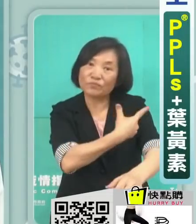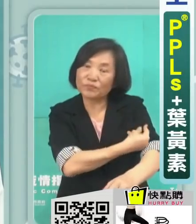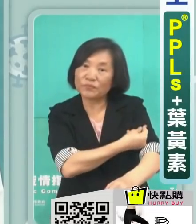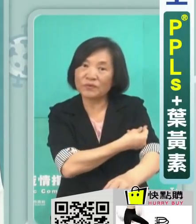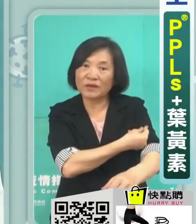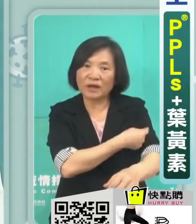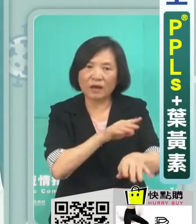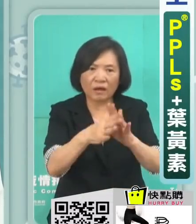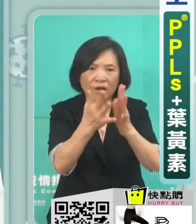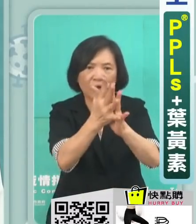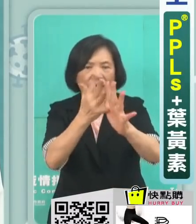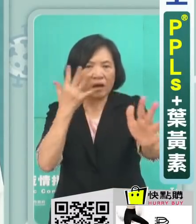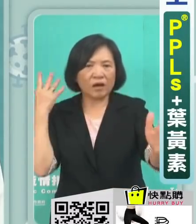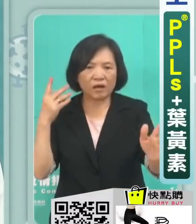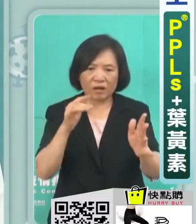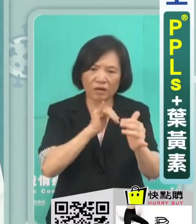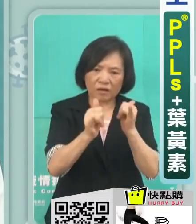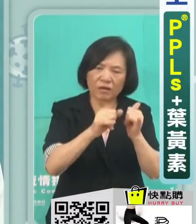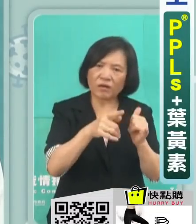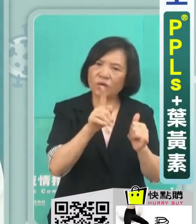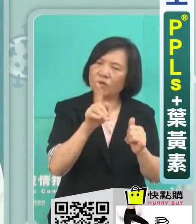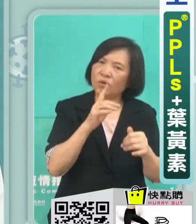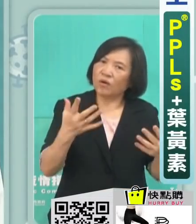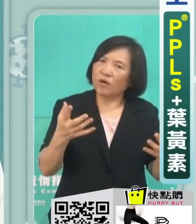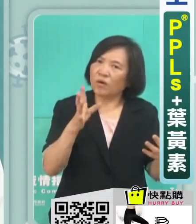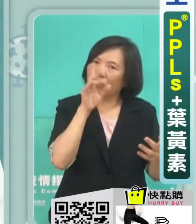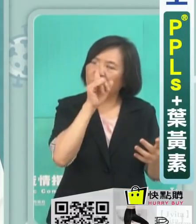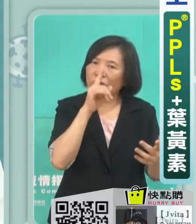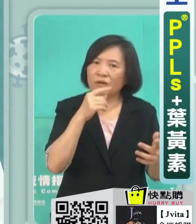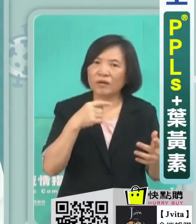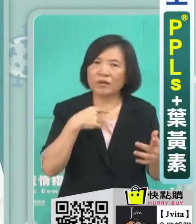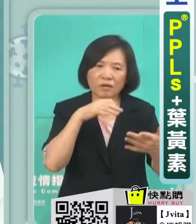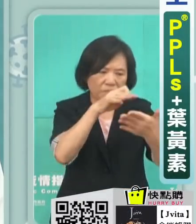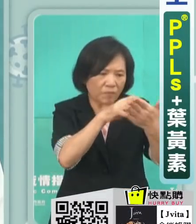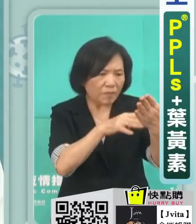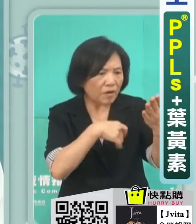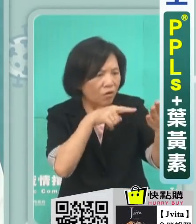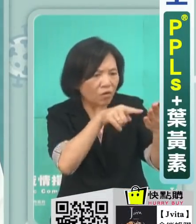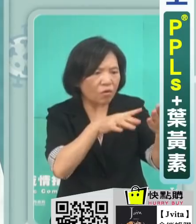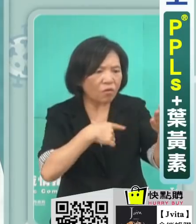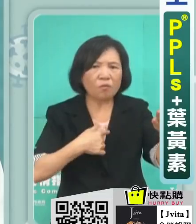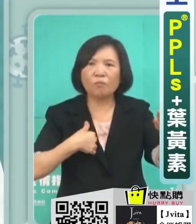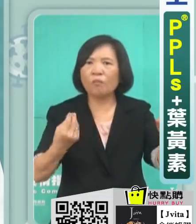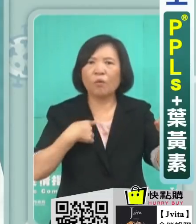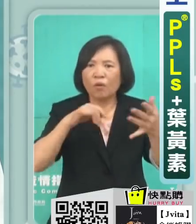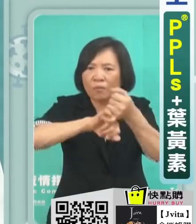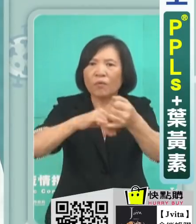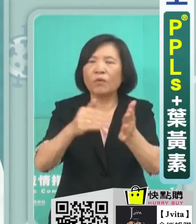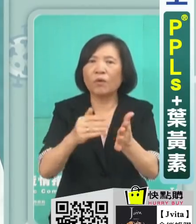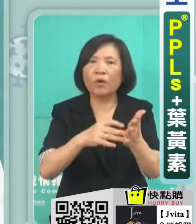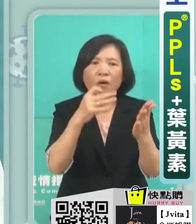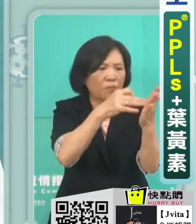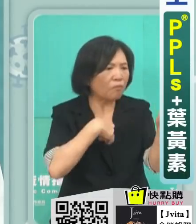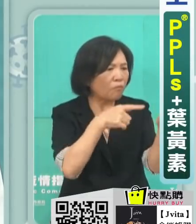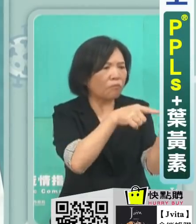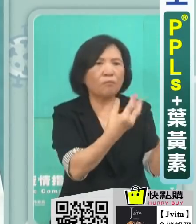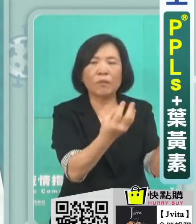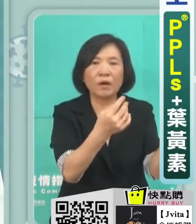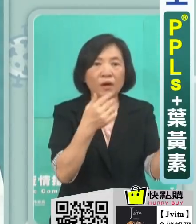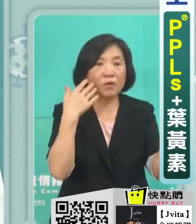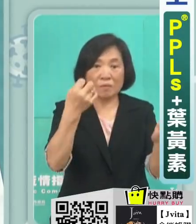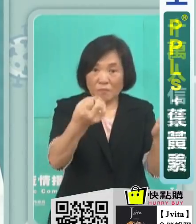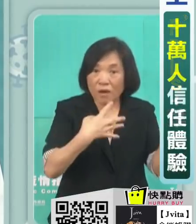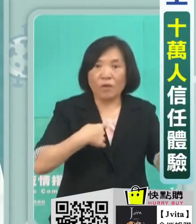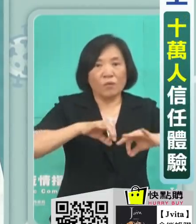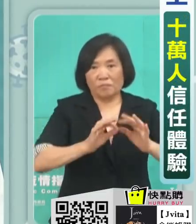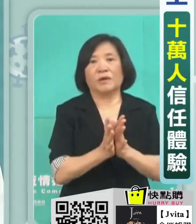有看到说啊，民众有反应，在名册里面没有他，那跟我们反映之后，我们马上做处